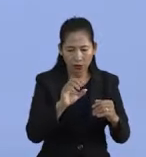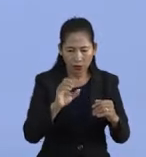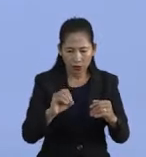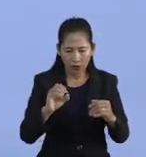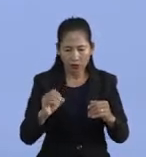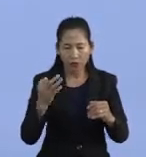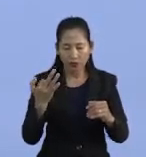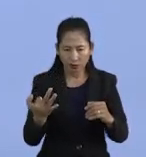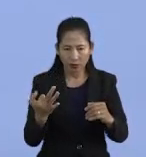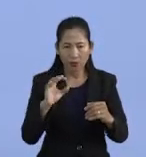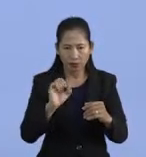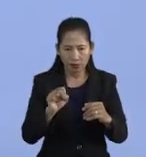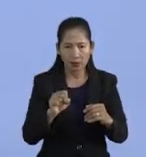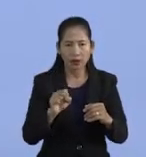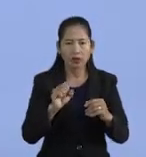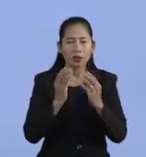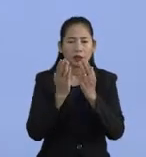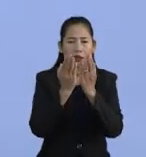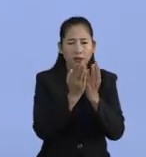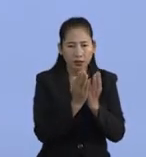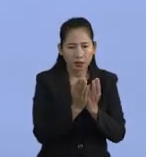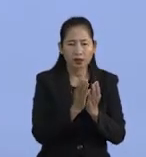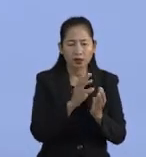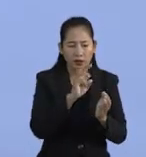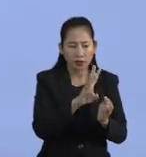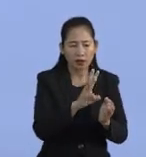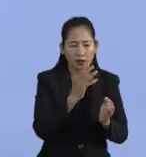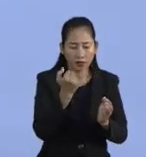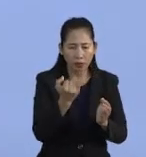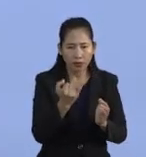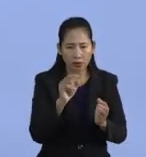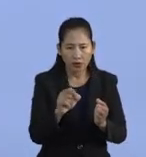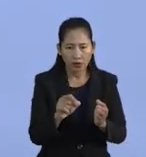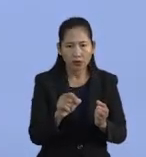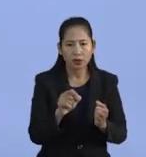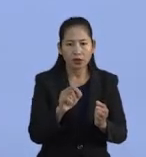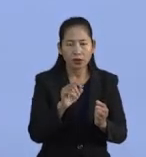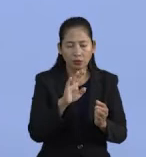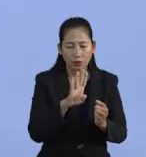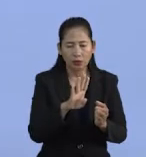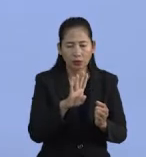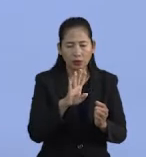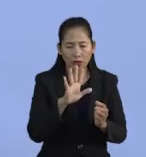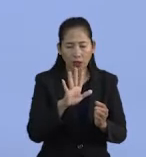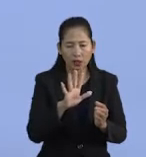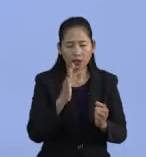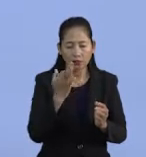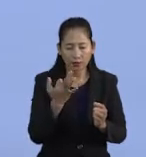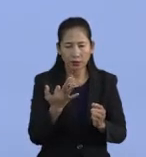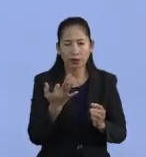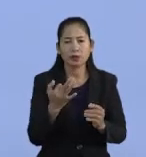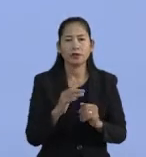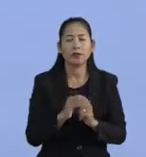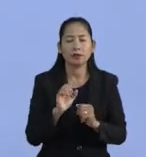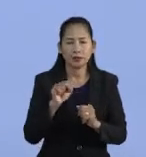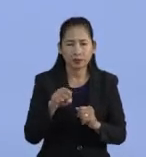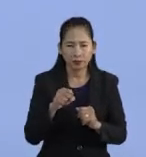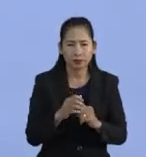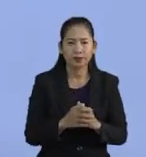trong bảy nữa còn đấy và chẳng dương an thá sam sập trong mũi cho buôn rồi ha sập trong bảy nữa còn đấy